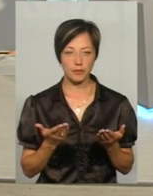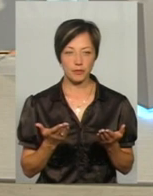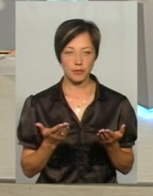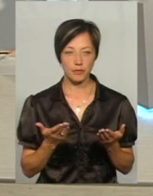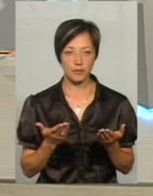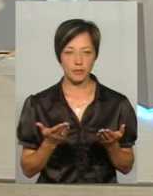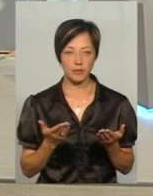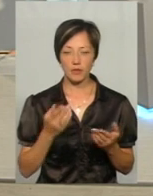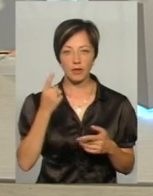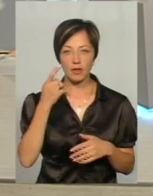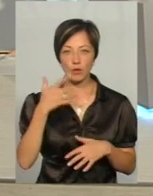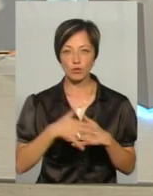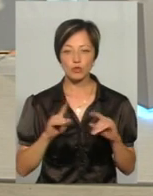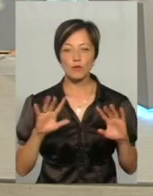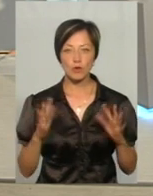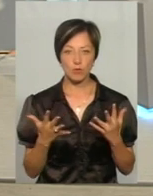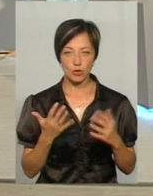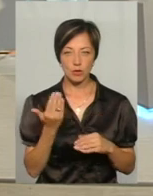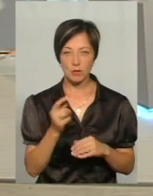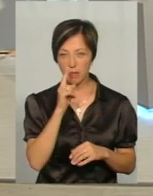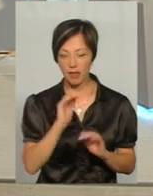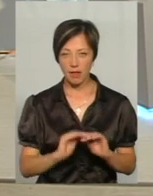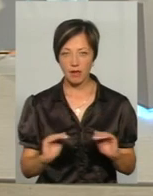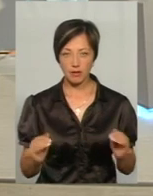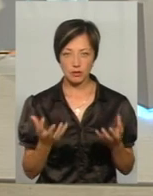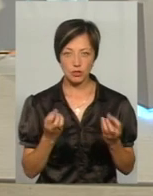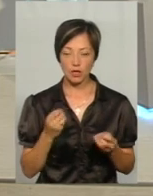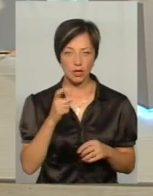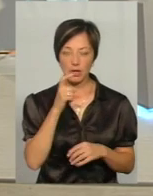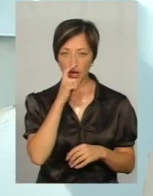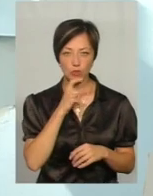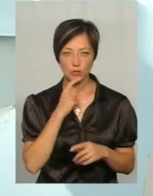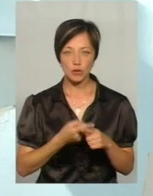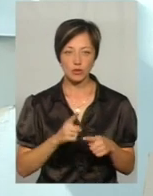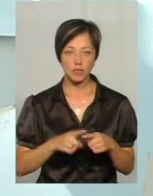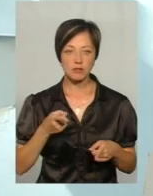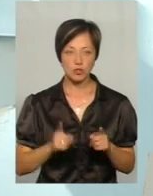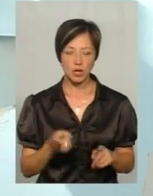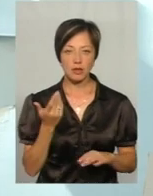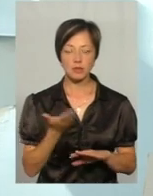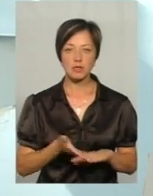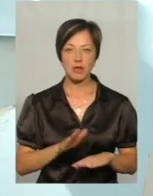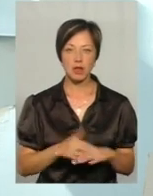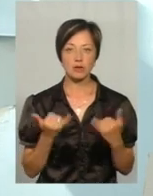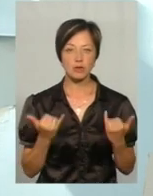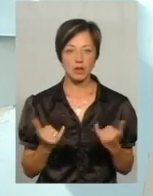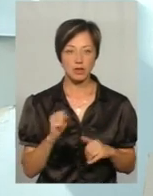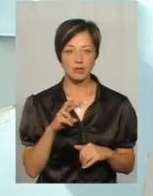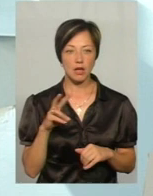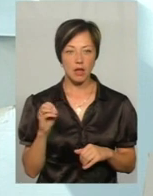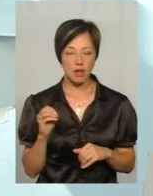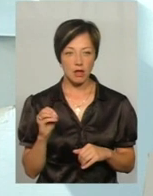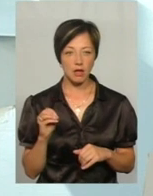такого чота, що з ними відбулося. Тобто діти маленькі, не розуміють цього. Звичайно, їм складно зараз, але діти адаптовуються